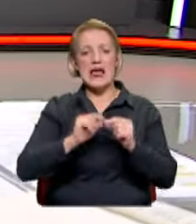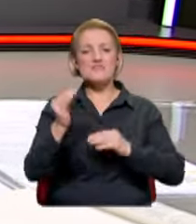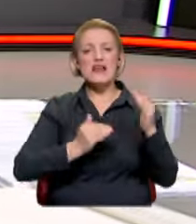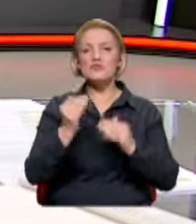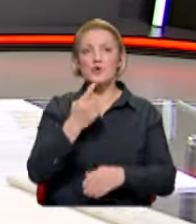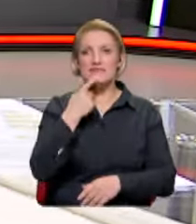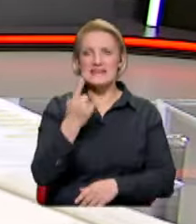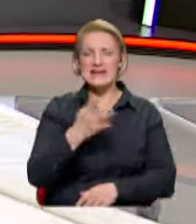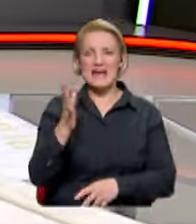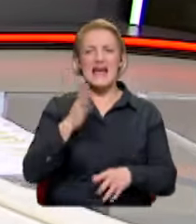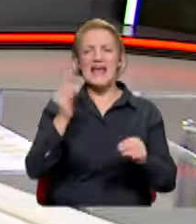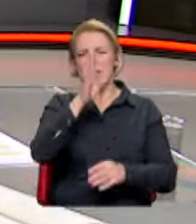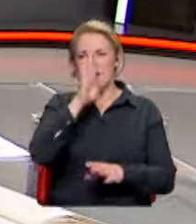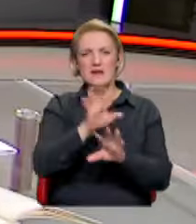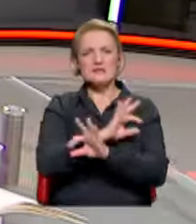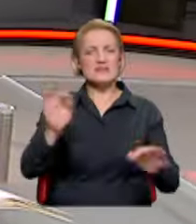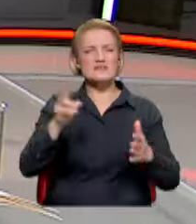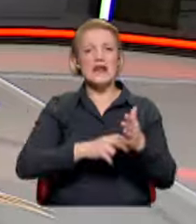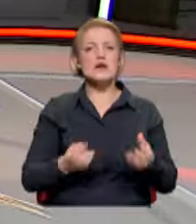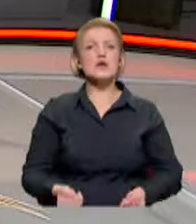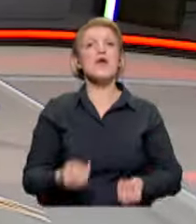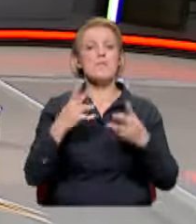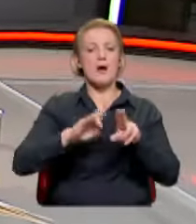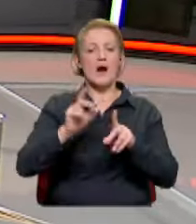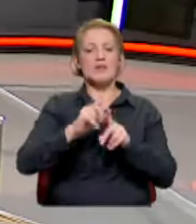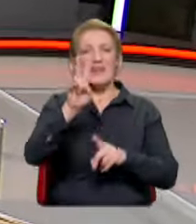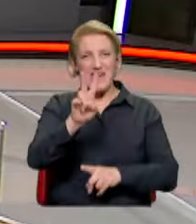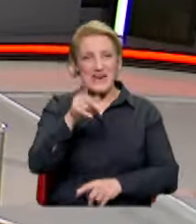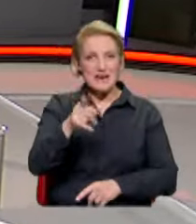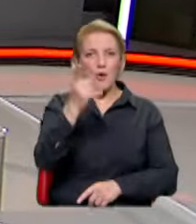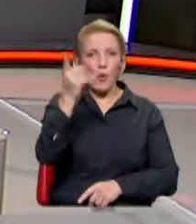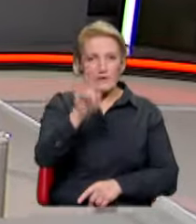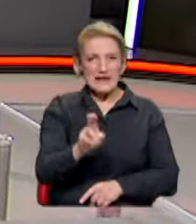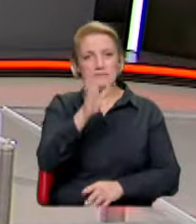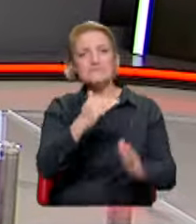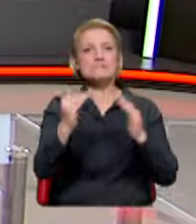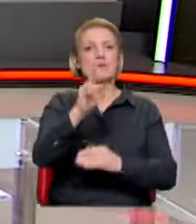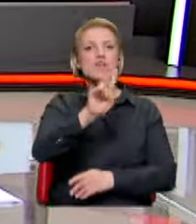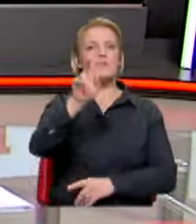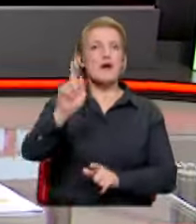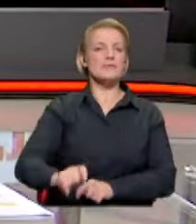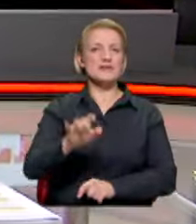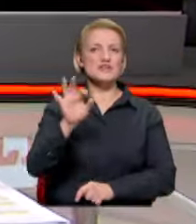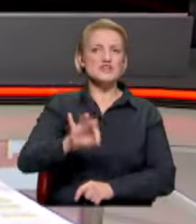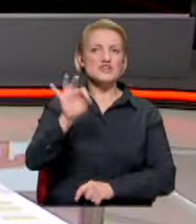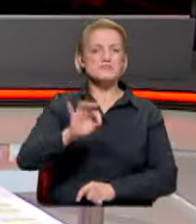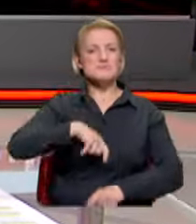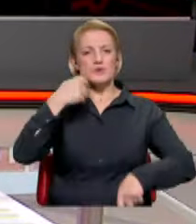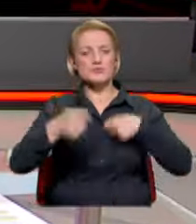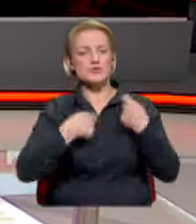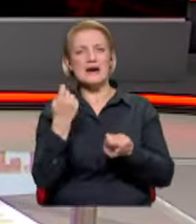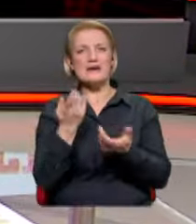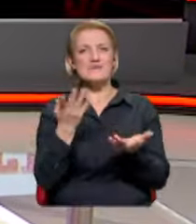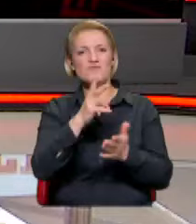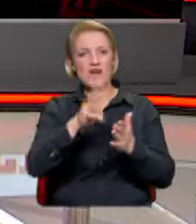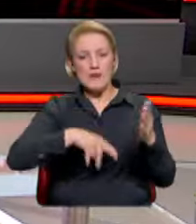dediğin en adaletsiz vergi yetmedi KDV'yi 18'den 20'ye çıkardılar yetmedi şimdi del Dumrul vergileri ya